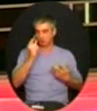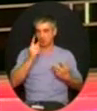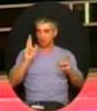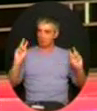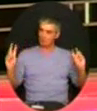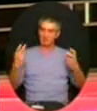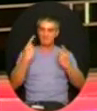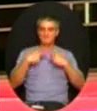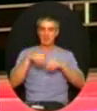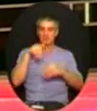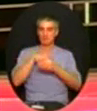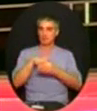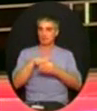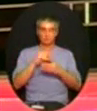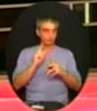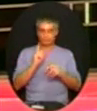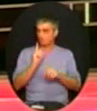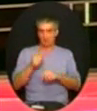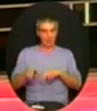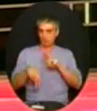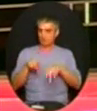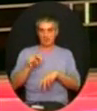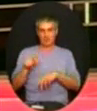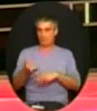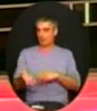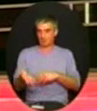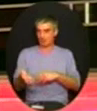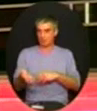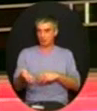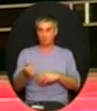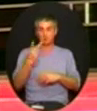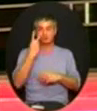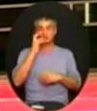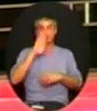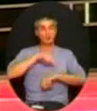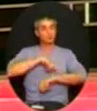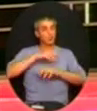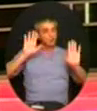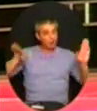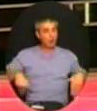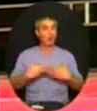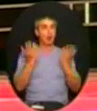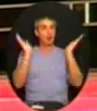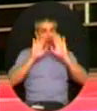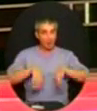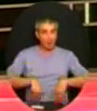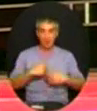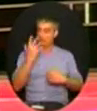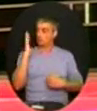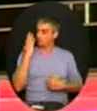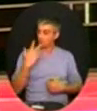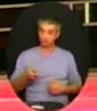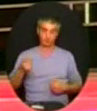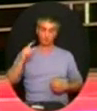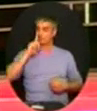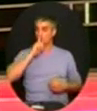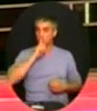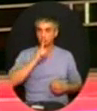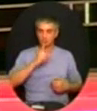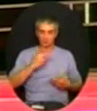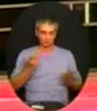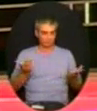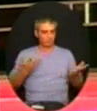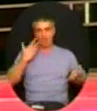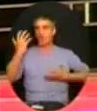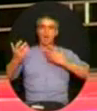רתימת ועדת הפנים, שבכלל לא הייתה צריכה לדון בחוק, לדיונים 24 שעות מסביב לשעון, ביום חמישי וביום ראשון,